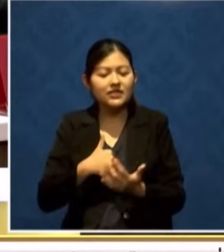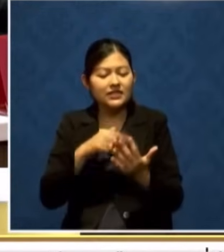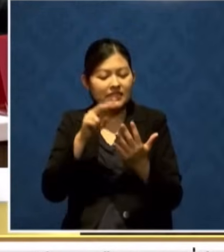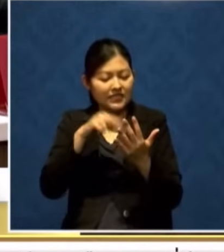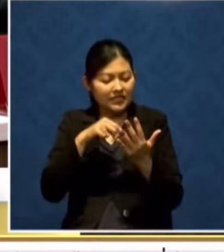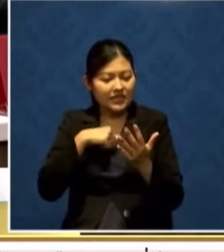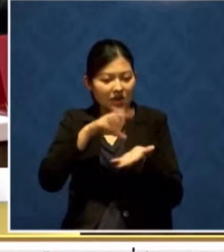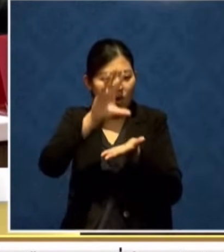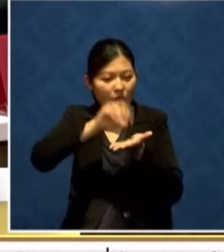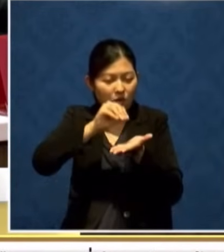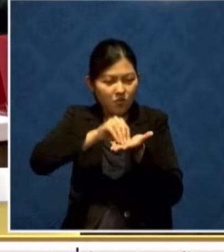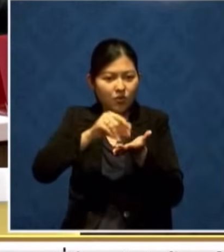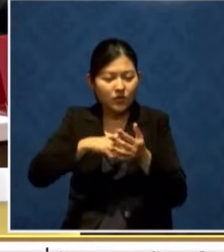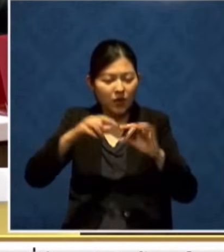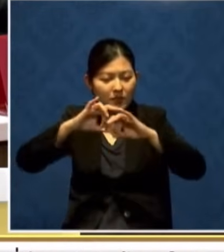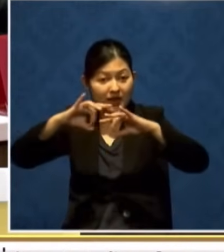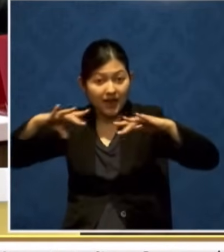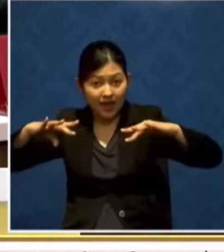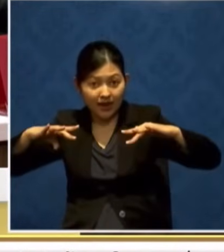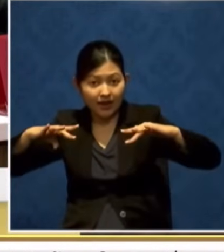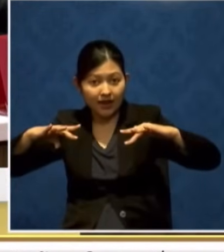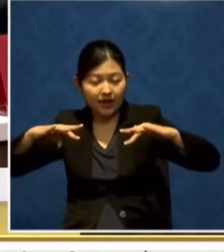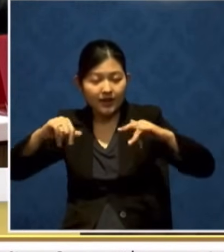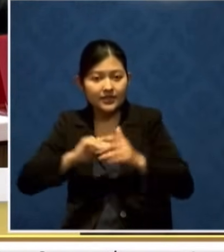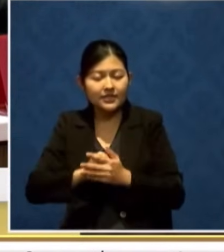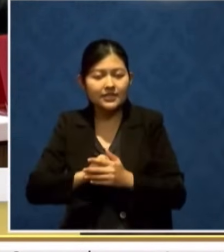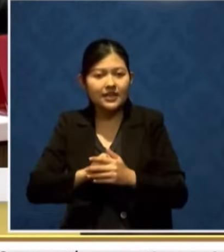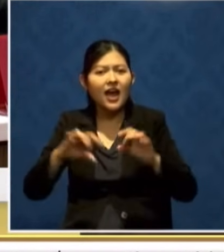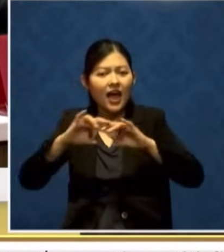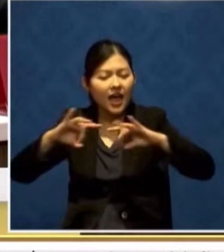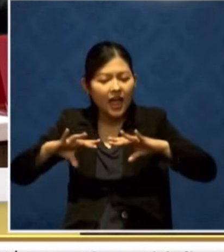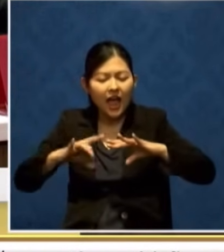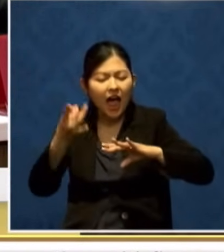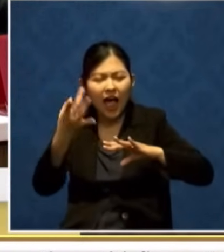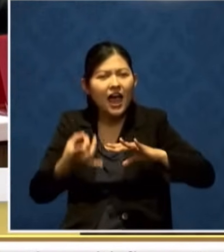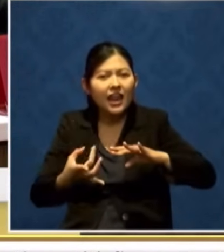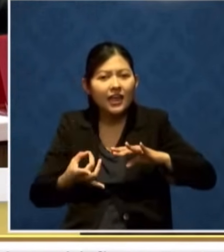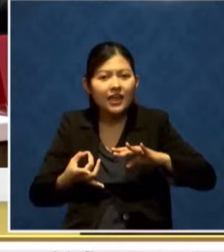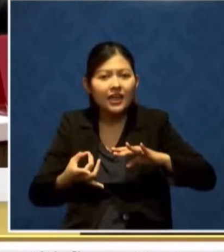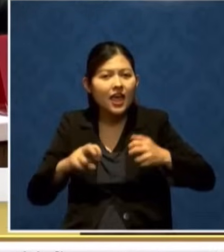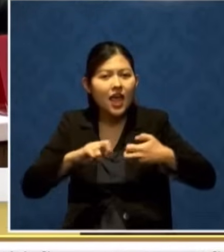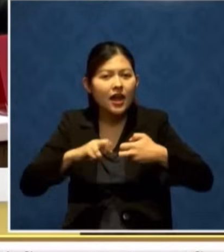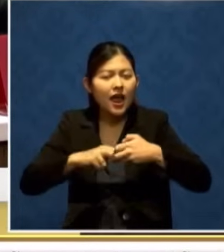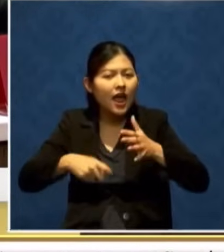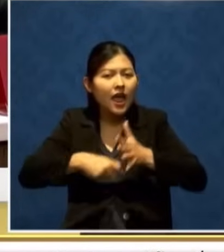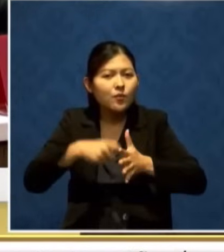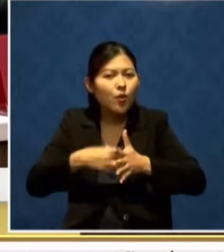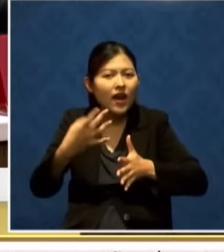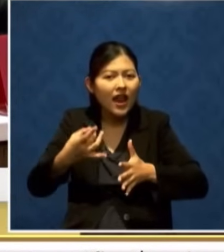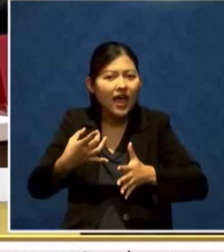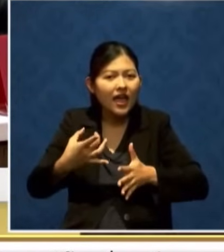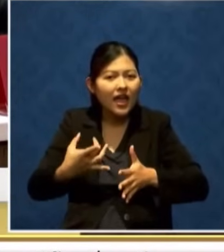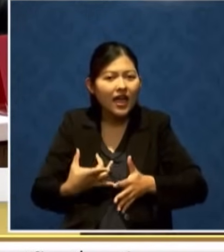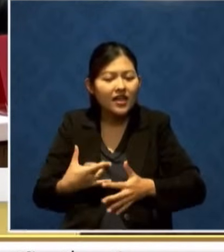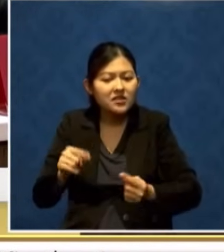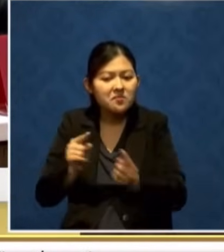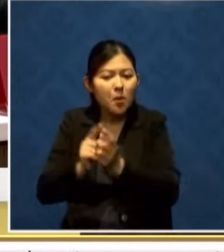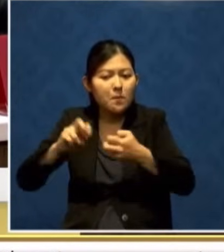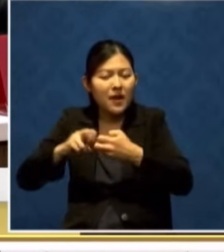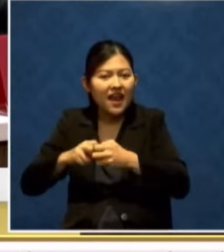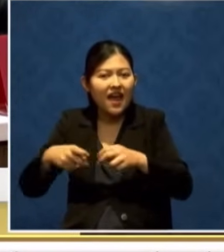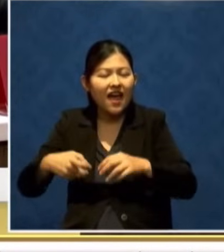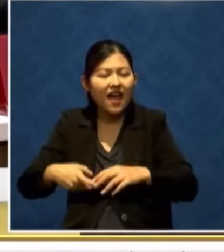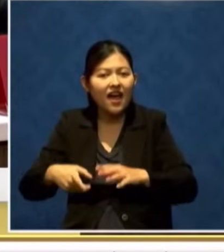ครับความขัดแย้งมันขัดแย้งอะไรเหตุเกิดที่นครประถมนายตำรวจ